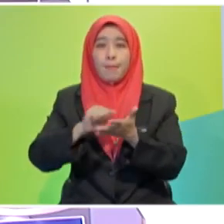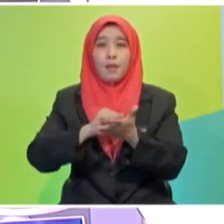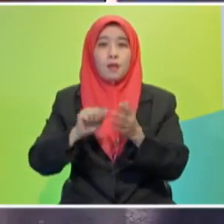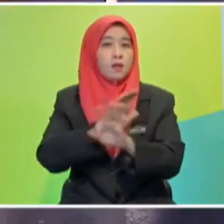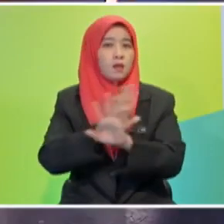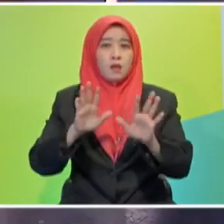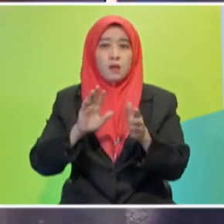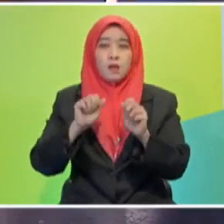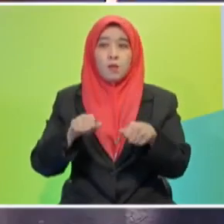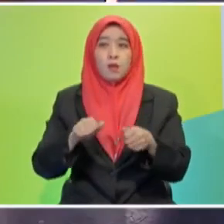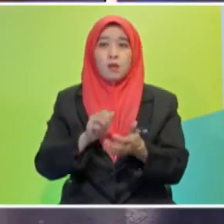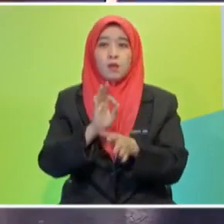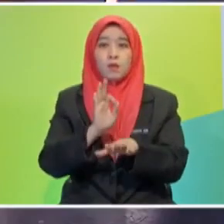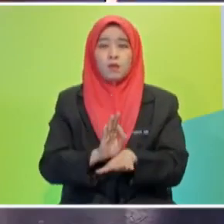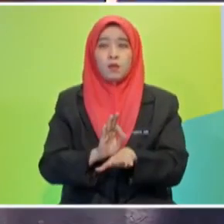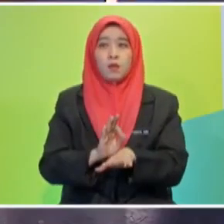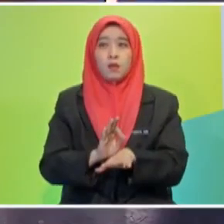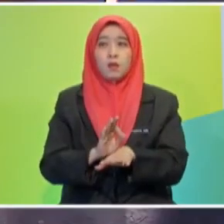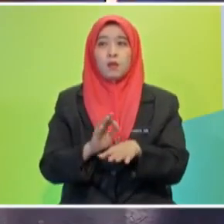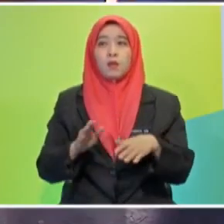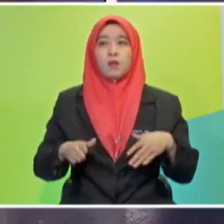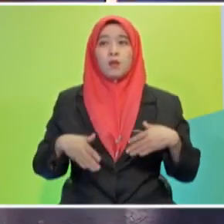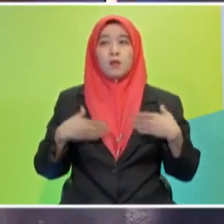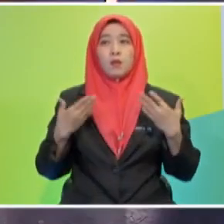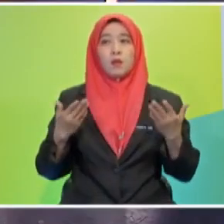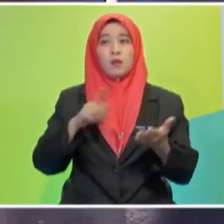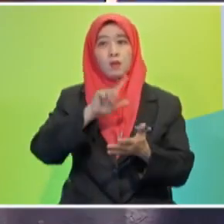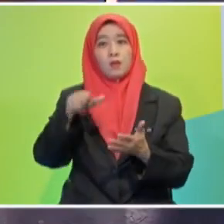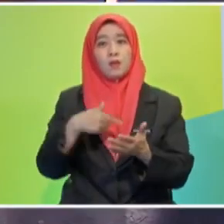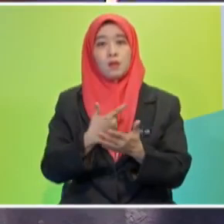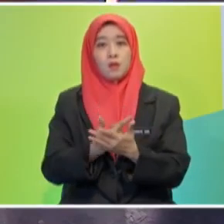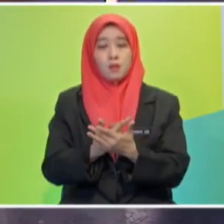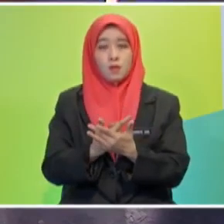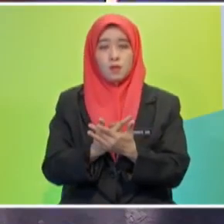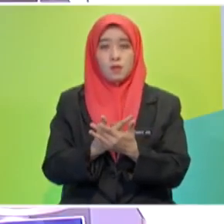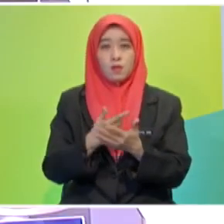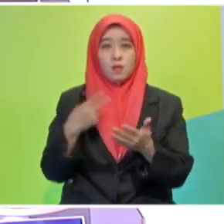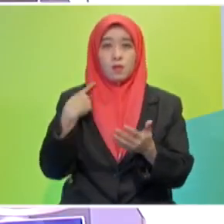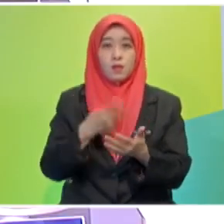berfungsi. Okey, cikgu, bagaimana dengan prestasi keseluruhan pembelajaran kita pada hari ini, cikgu? Okey,